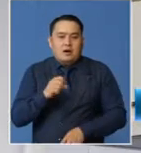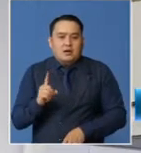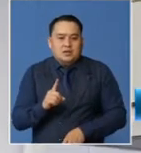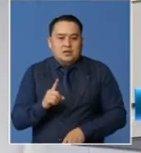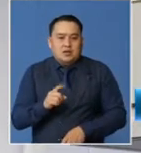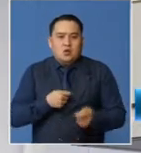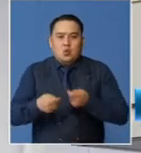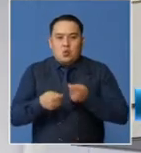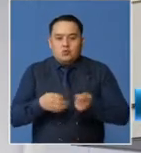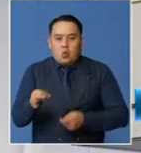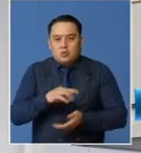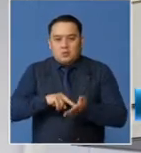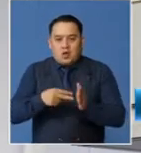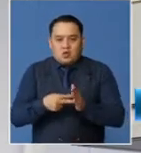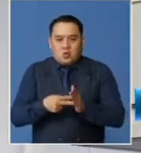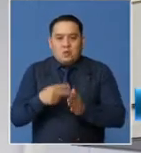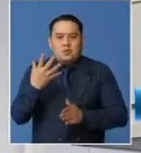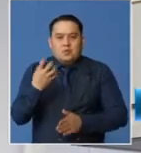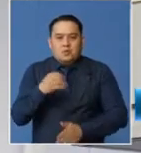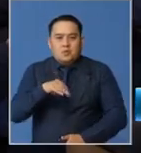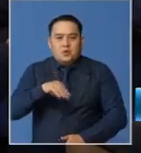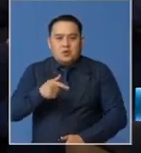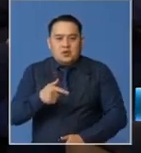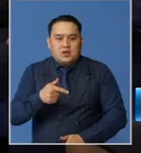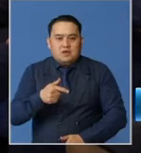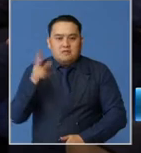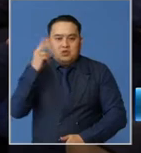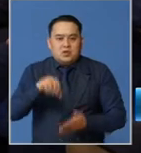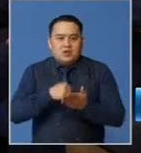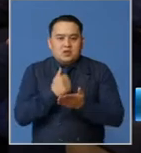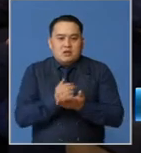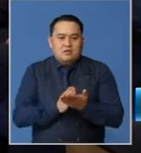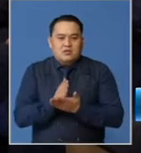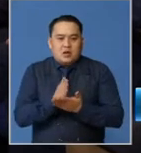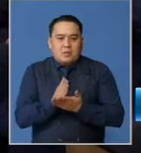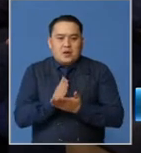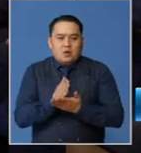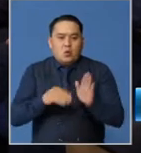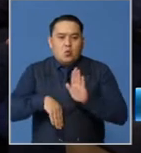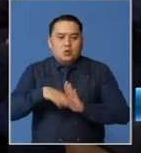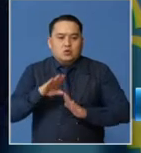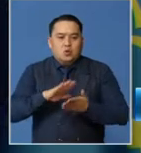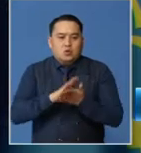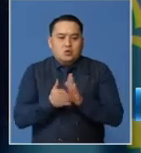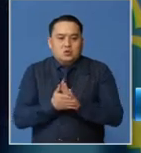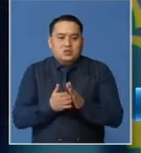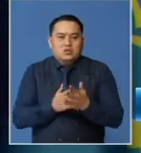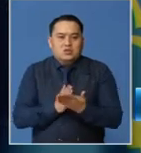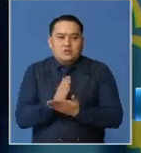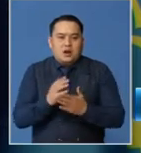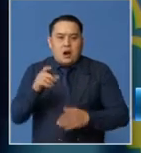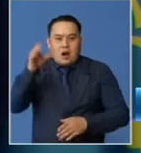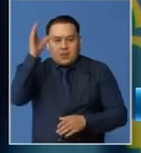газификации. Руководство области планирует на это 500 миллионов тенге. В числе приоритетных социальных программ улучшение условий в сфере образования